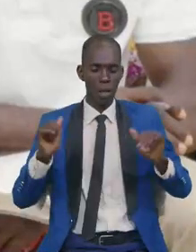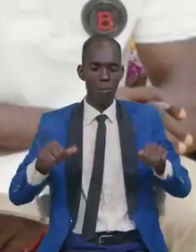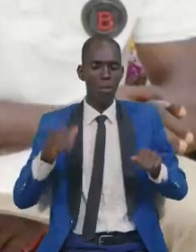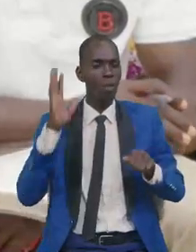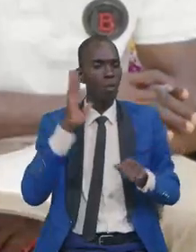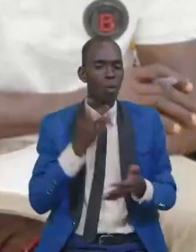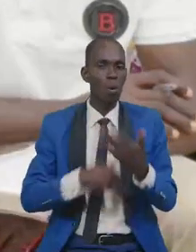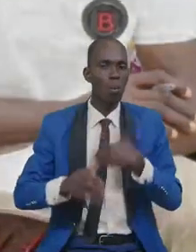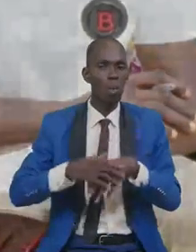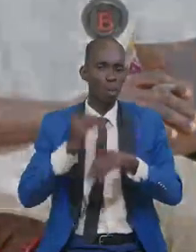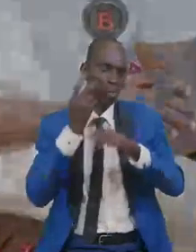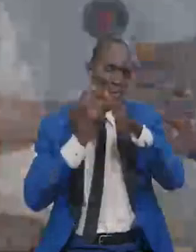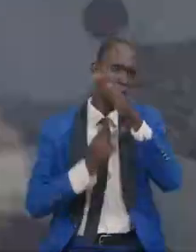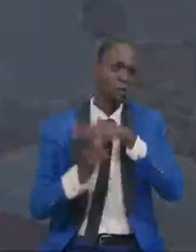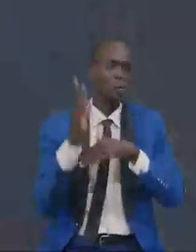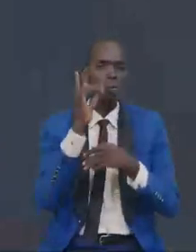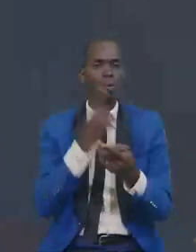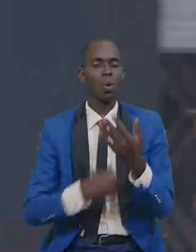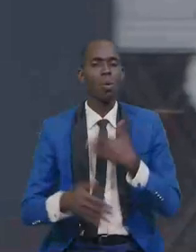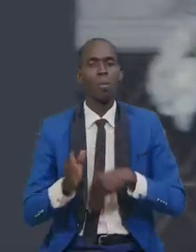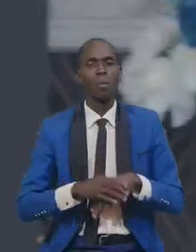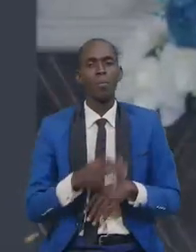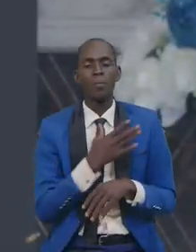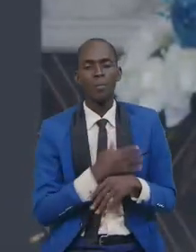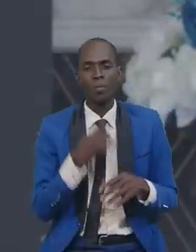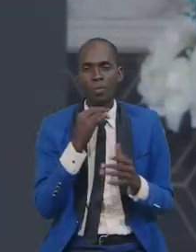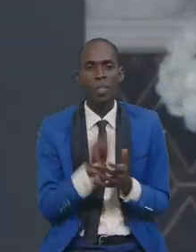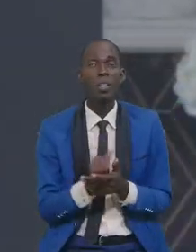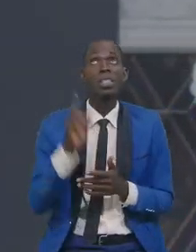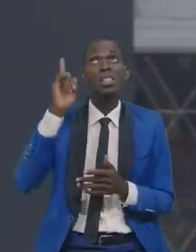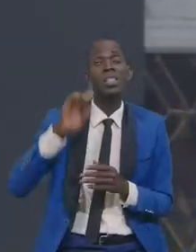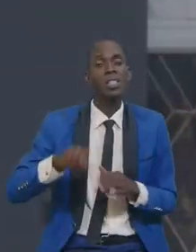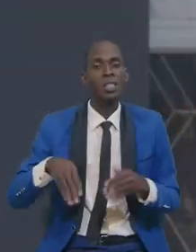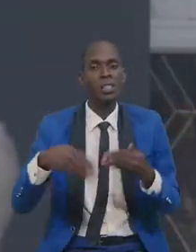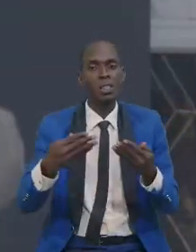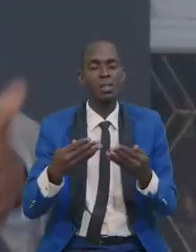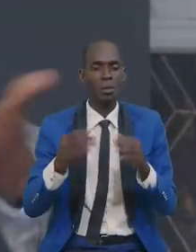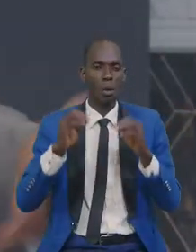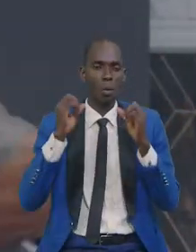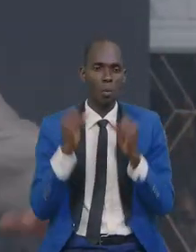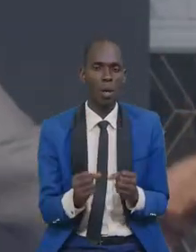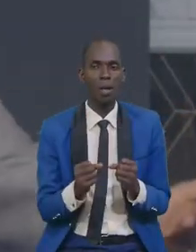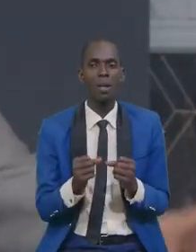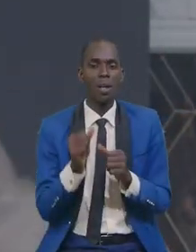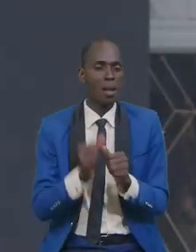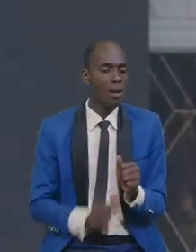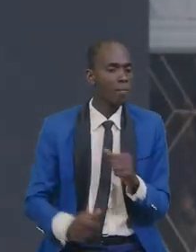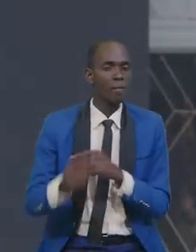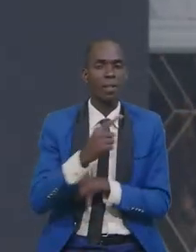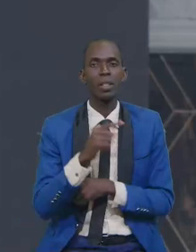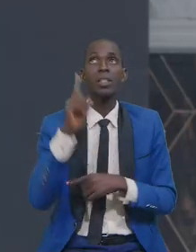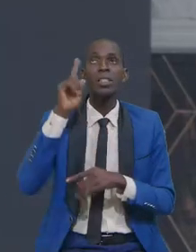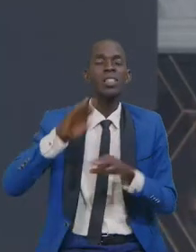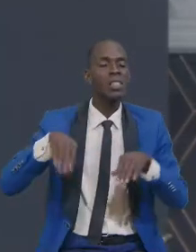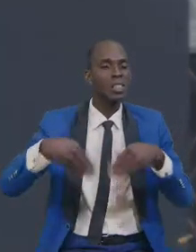capacité te reviendra. Ta vision reviendra. Il donne la force, la puissance